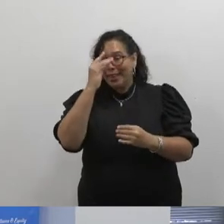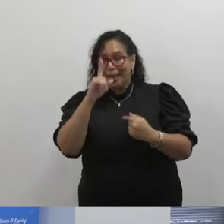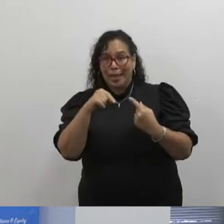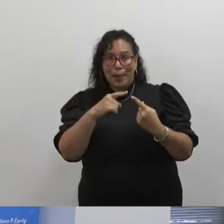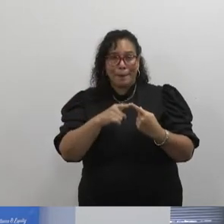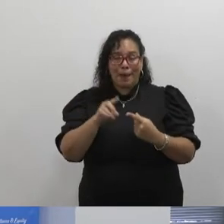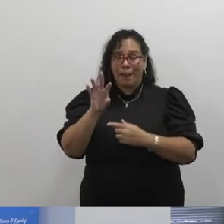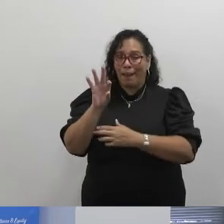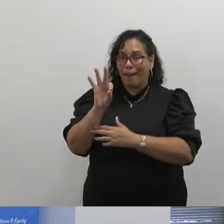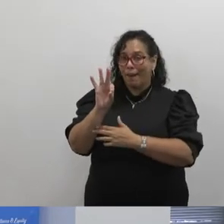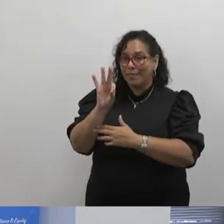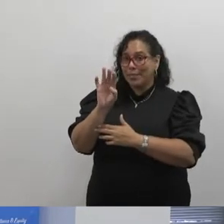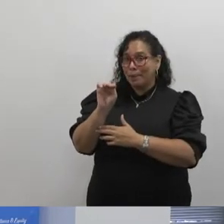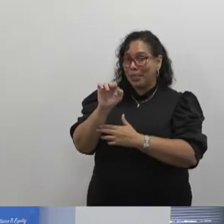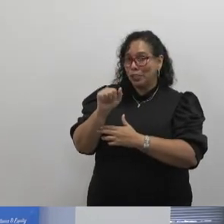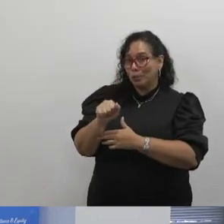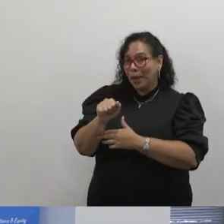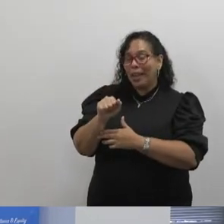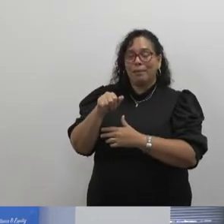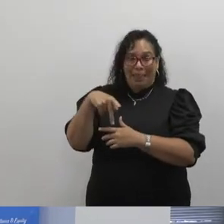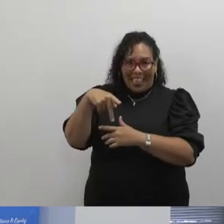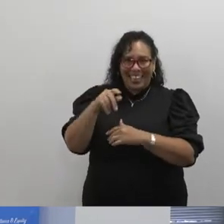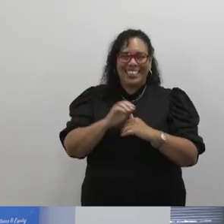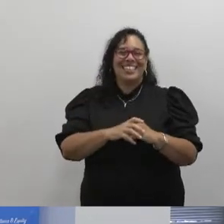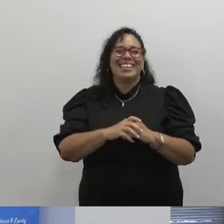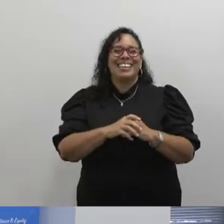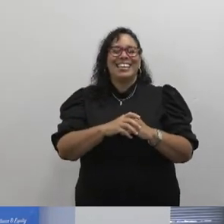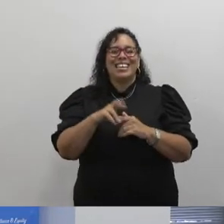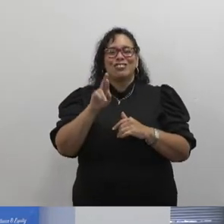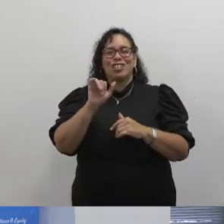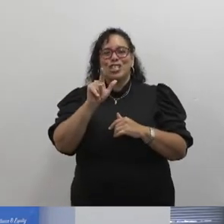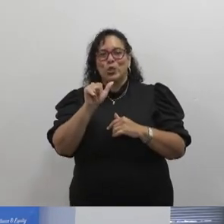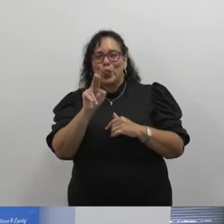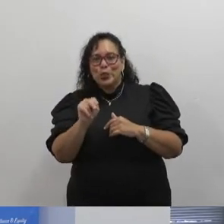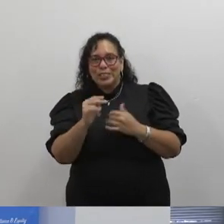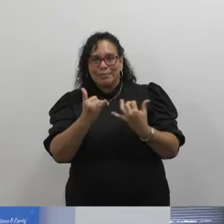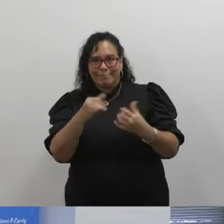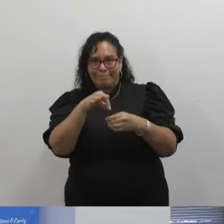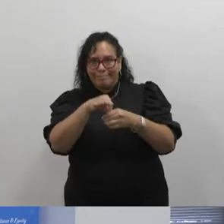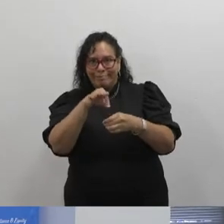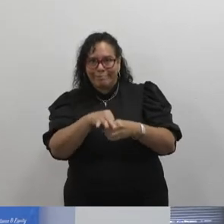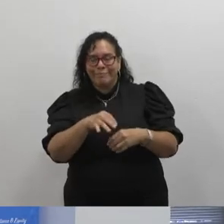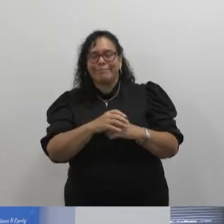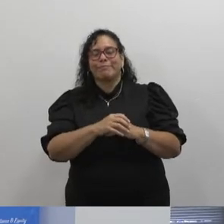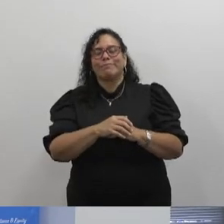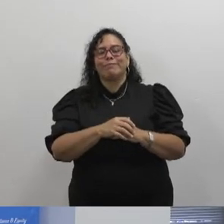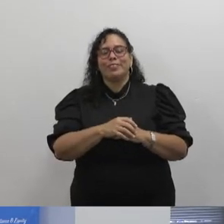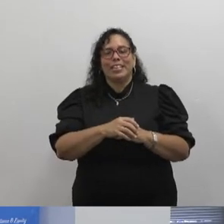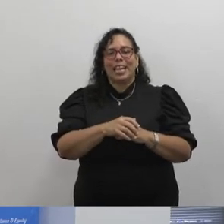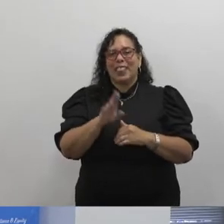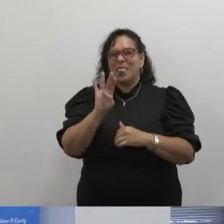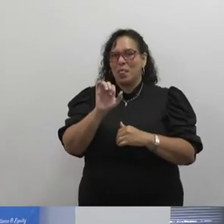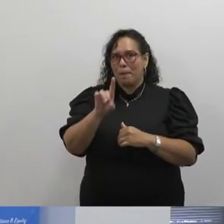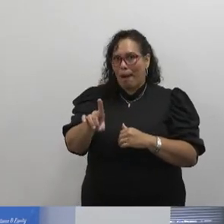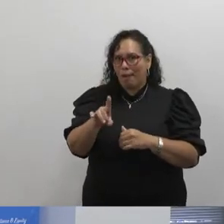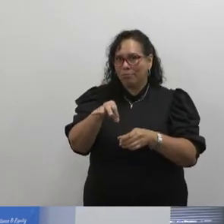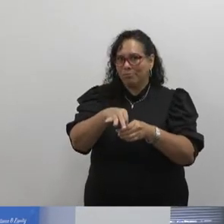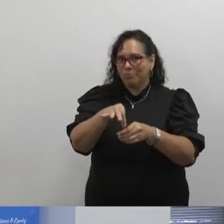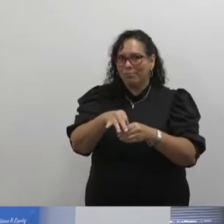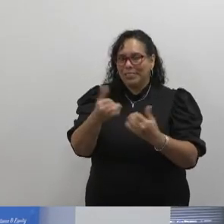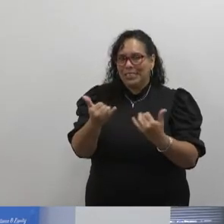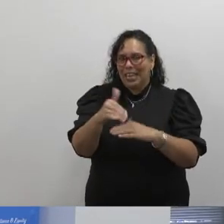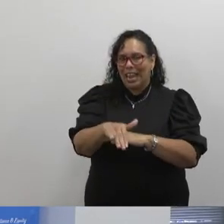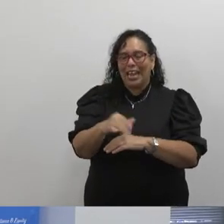xong ở cơn nè tại ở kia xong là bật nắng dựng bàn bật kêu kia từ lời cùng đầu mê không cả